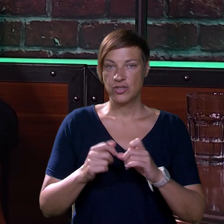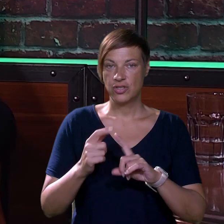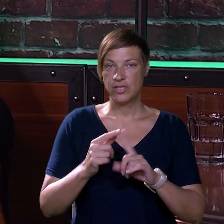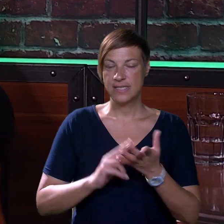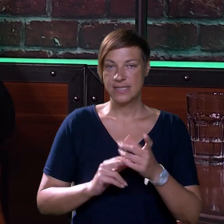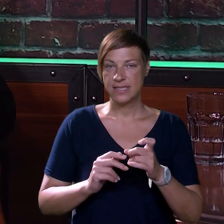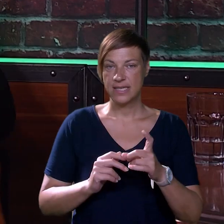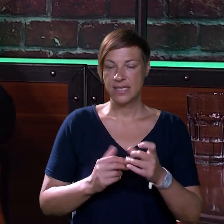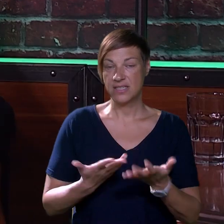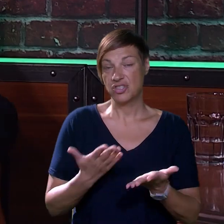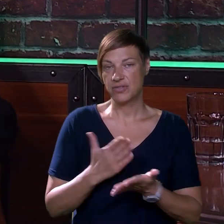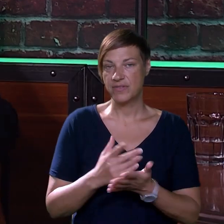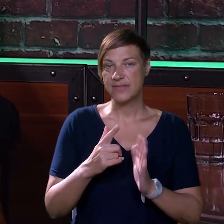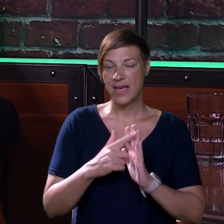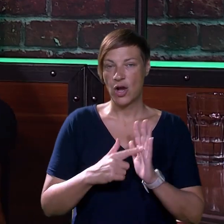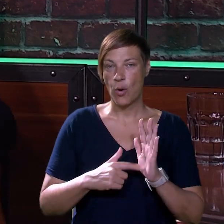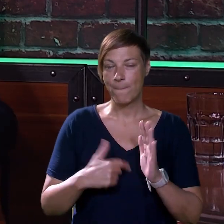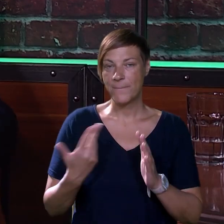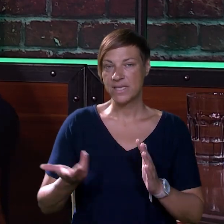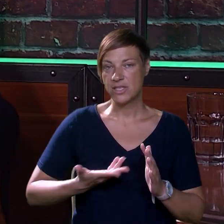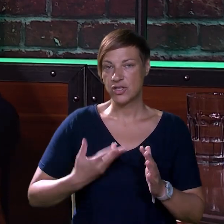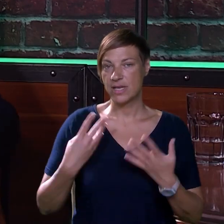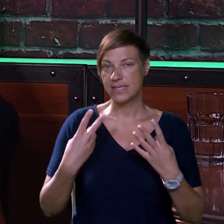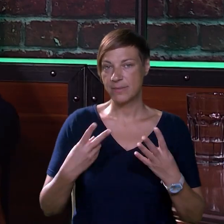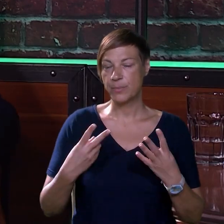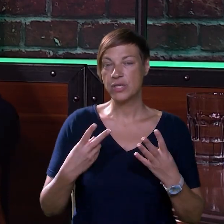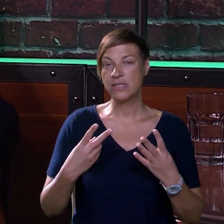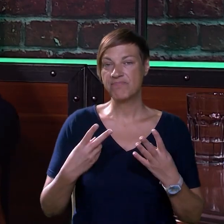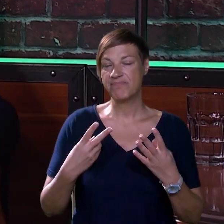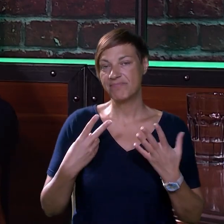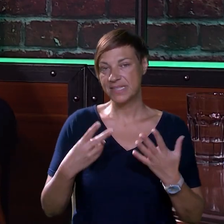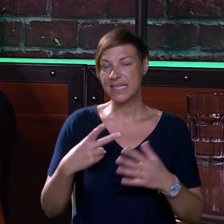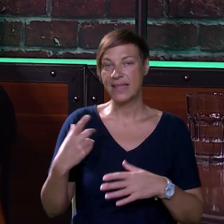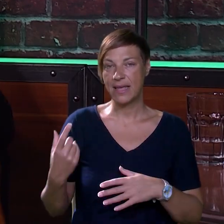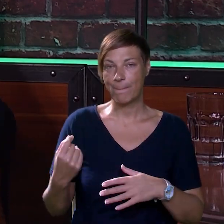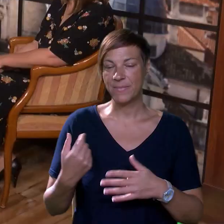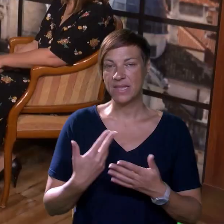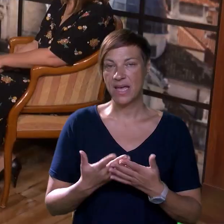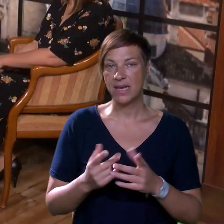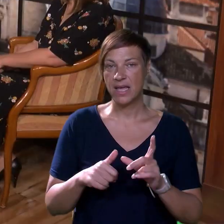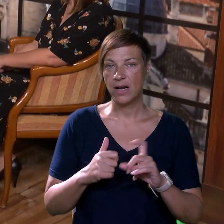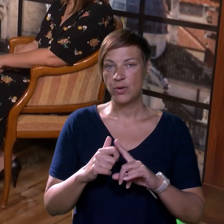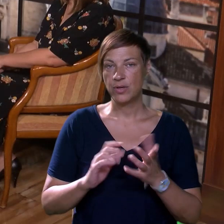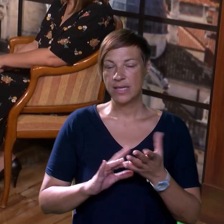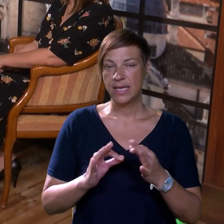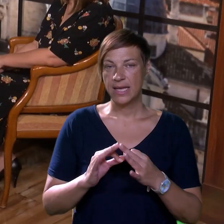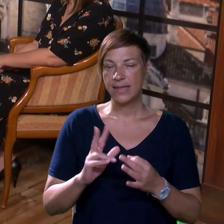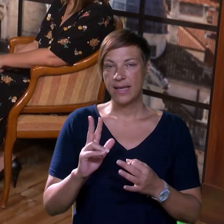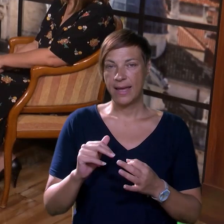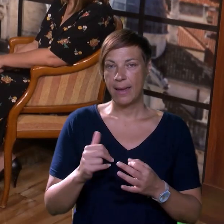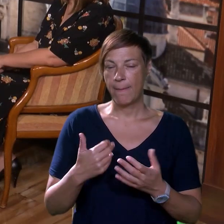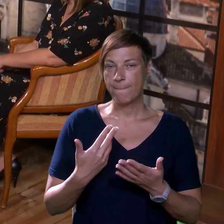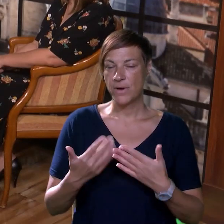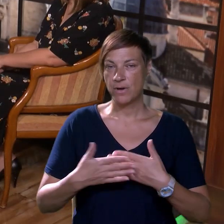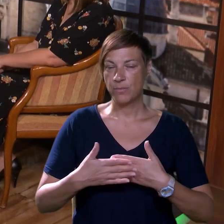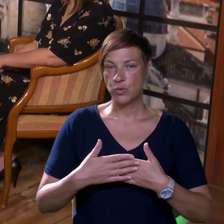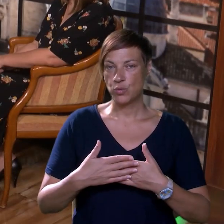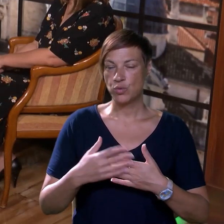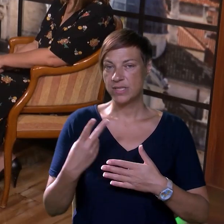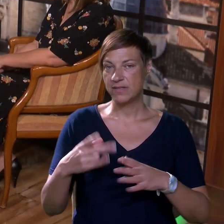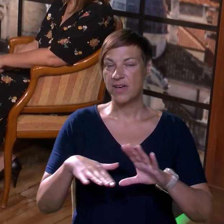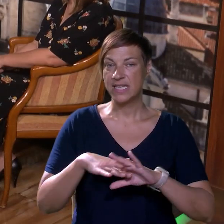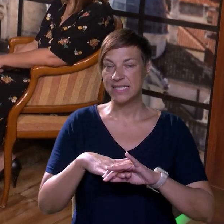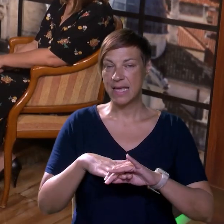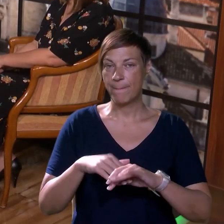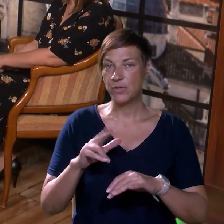Strinić, gotovo svako mjesečno dolazi po 7 dana. Dolazio je docent Lukenda, znači imamo uz dva stalno